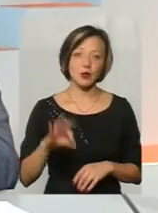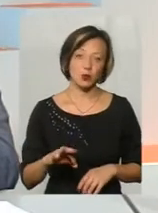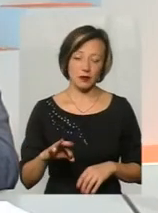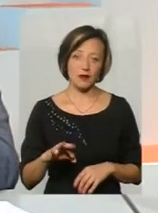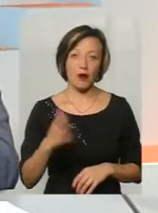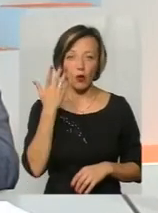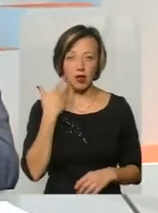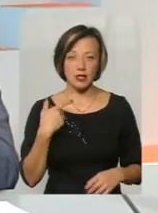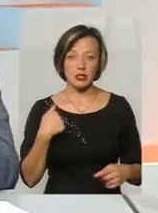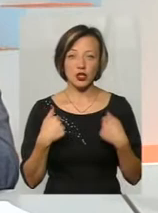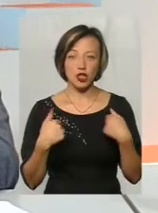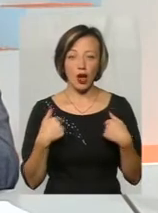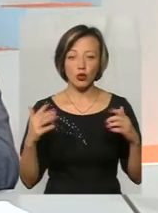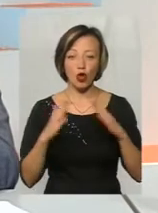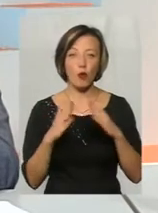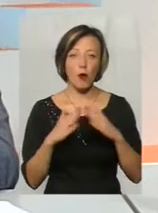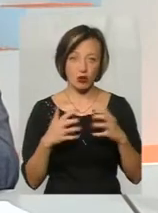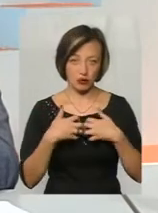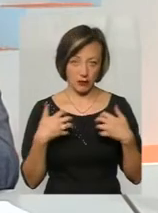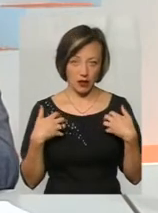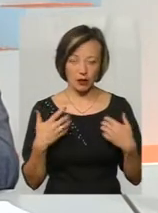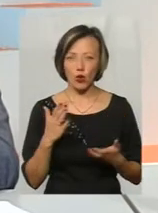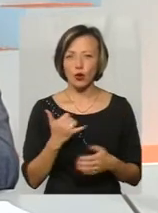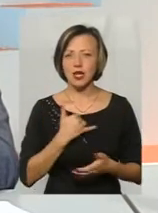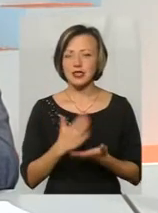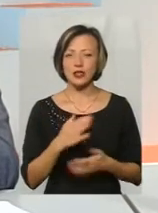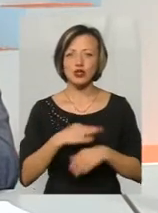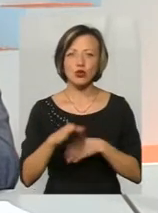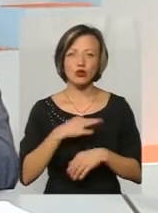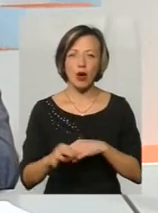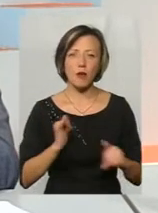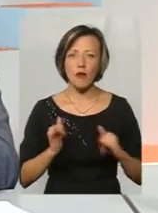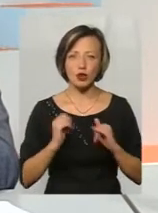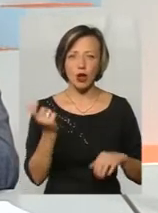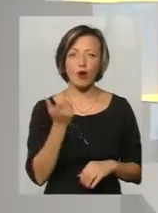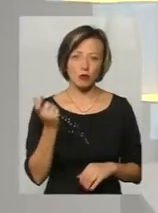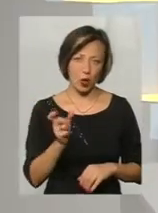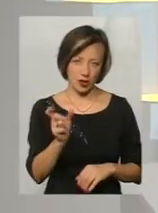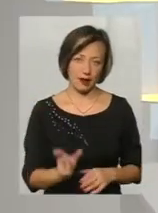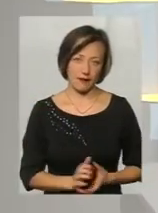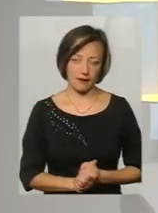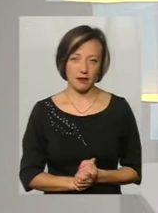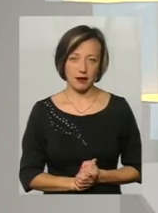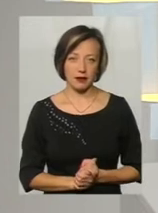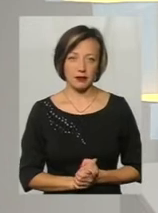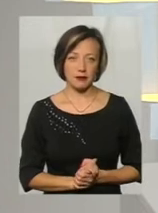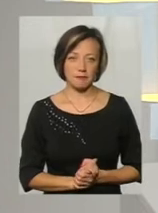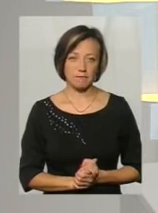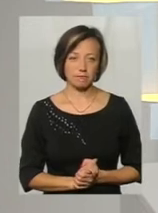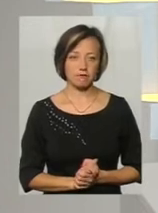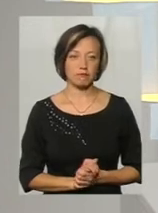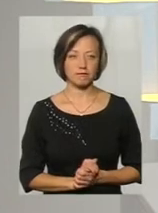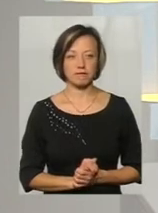50%, коли страждають домашні тварини. У нас є жорстоке поводження хазяїв. От ми дуже